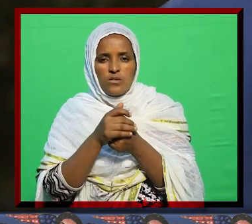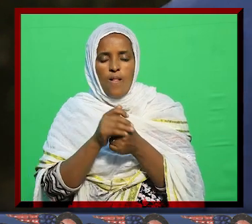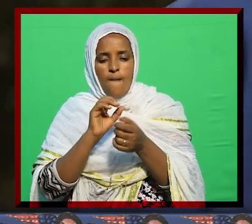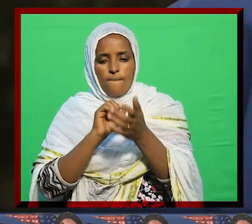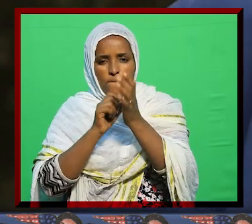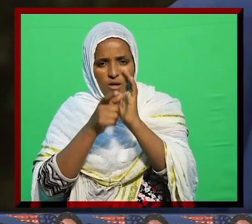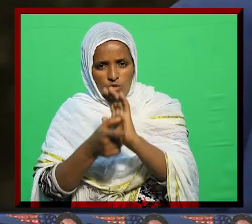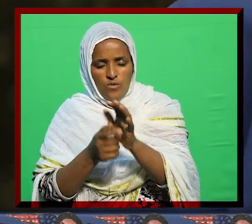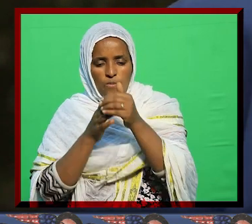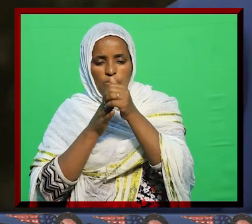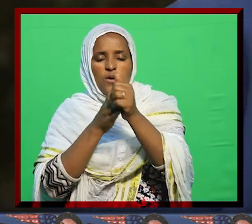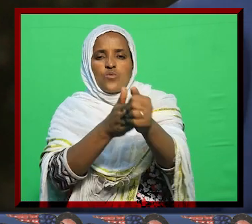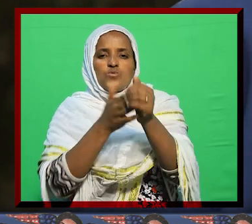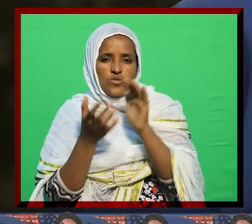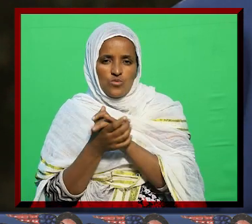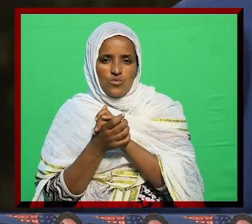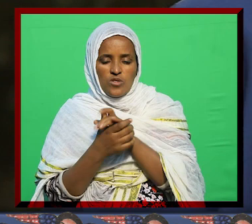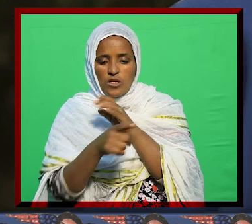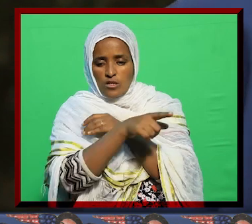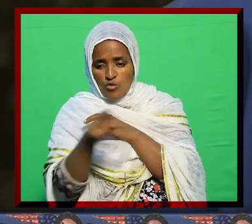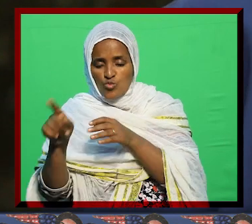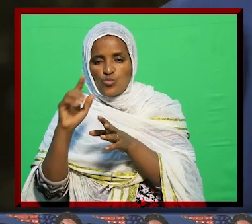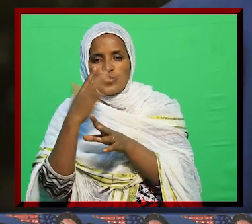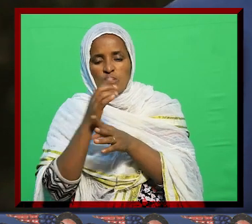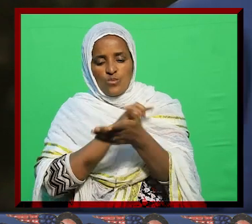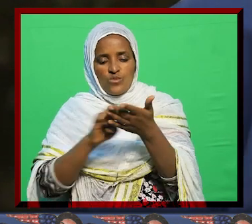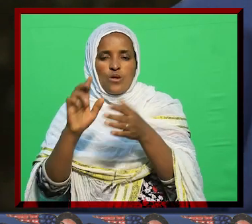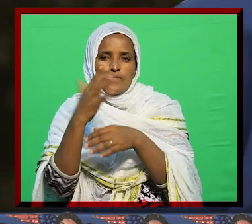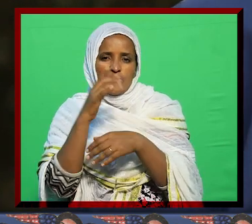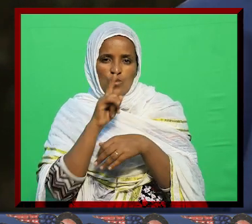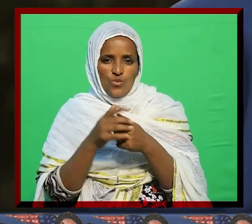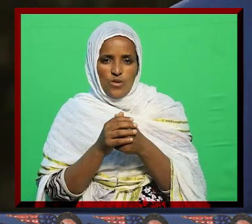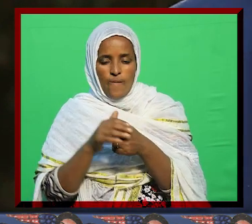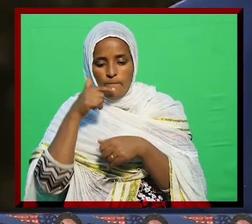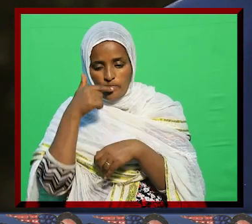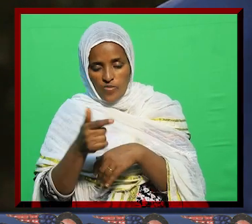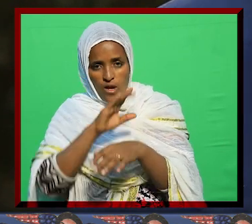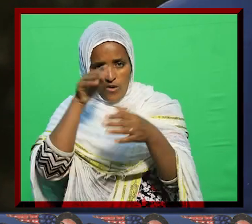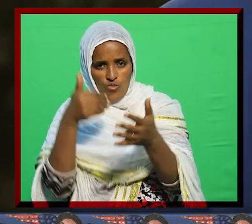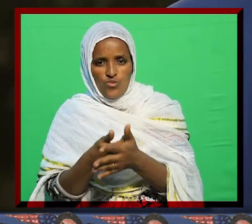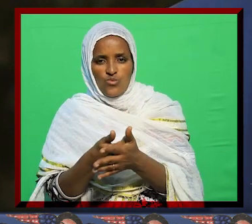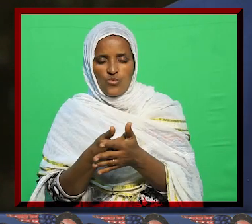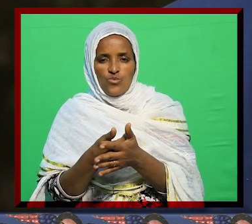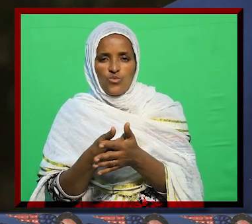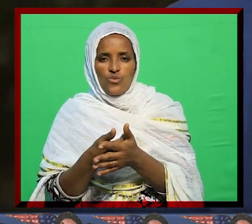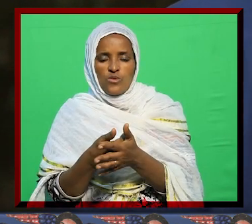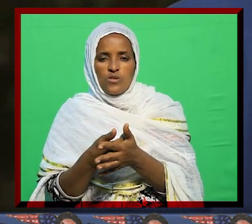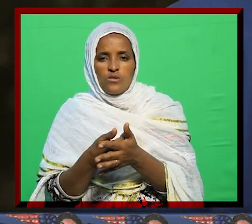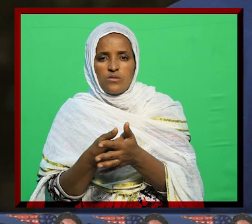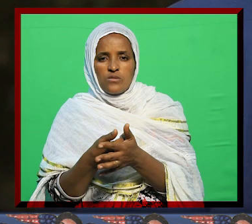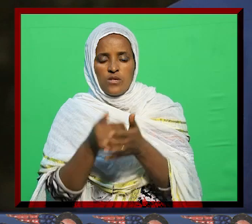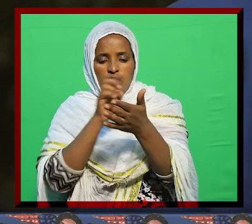የአብነት መሪዎቻችሁን እኒያን ምሰሉ ቅዱሳን ምሰሉ ነው እንዳለው ሁሉ